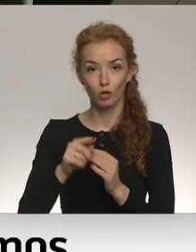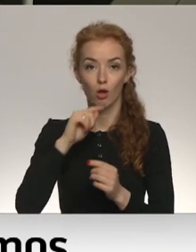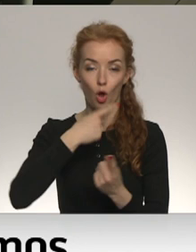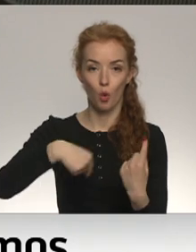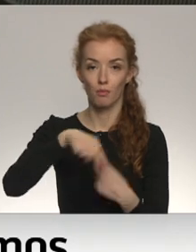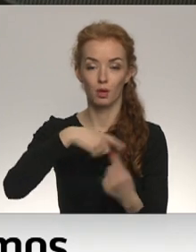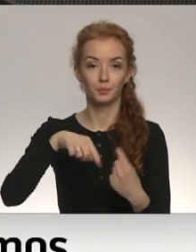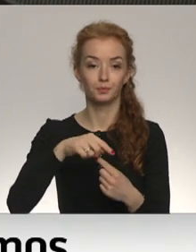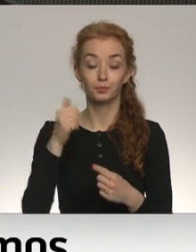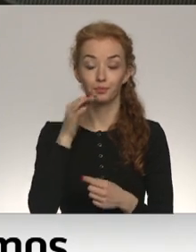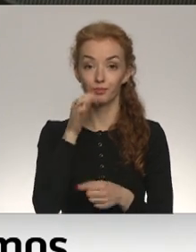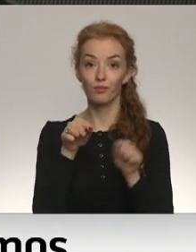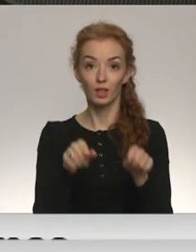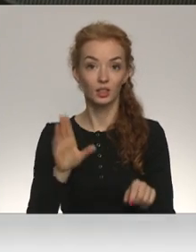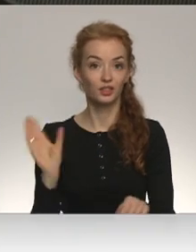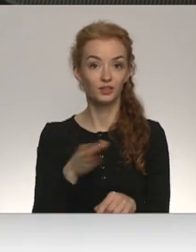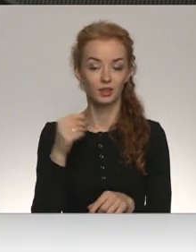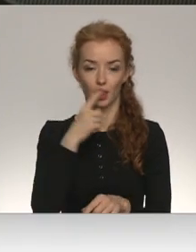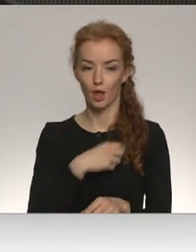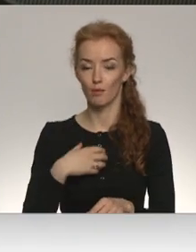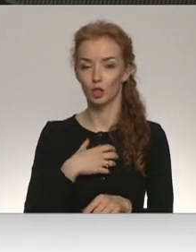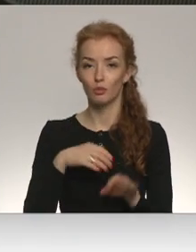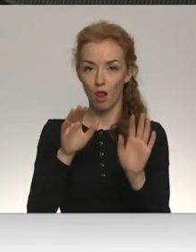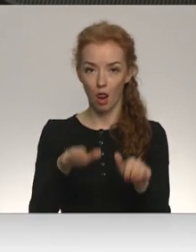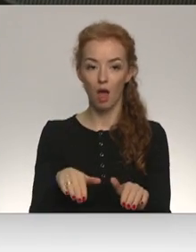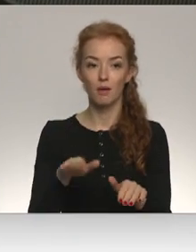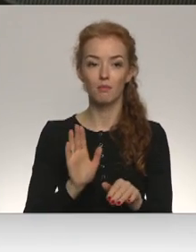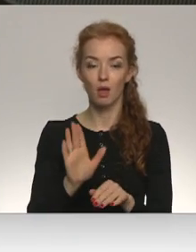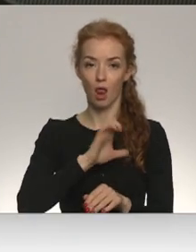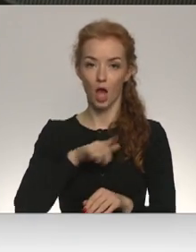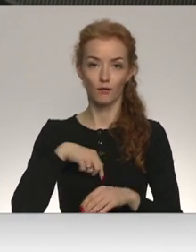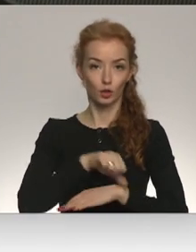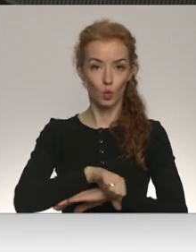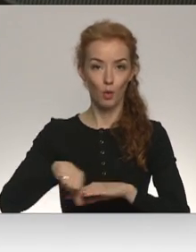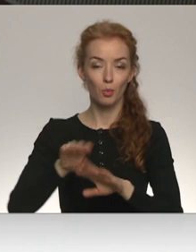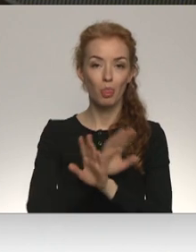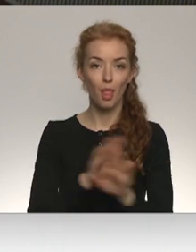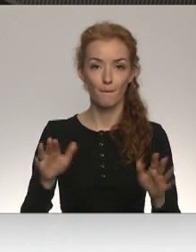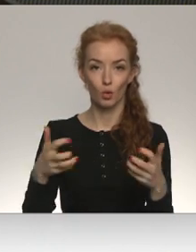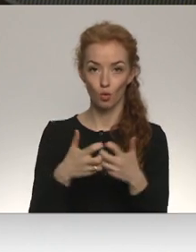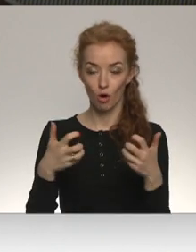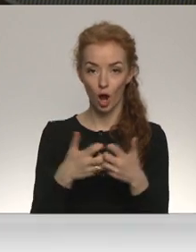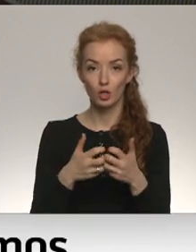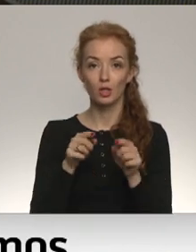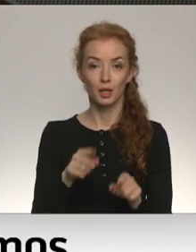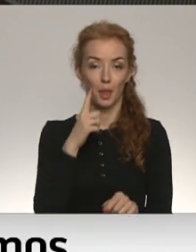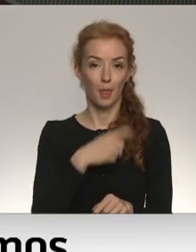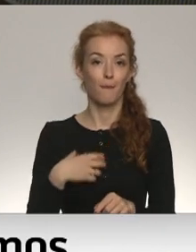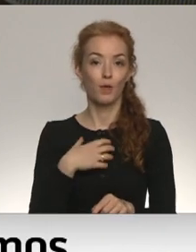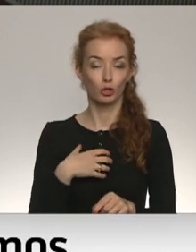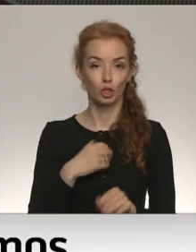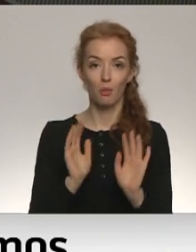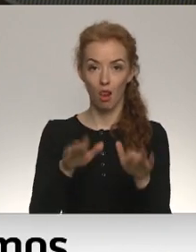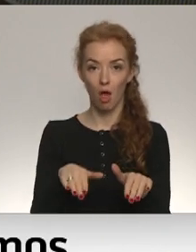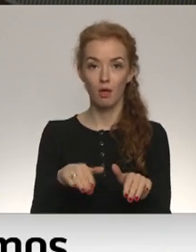koprodukta. Tas viss ir nepieciešams, lai pie Latvijas robežām nebūtu karš. Tas viss ir nepieciešams,